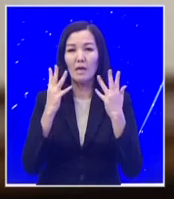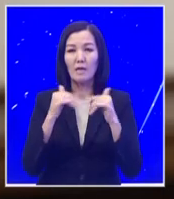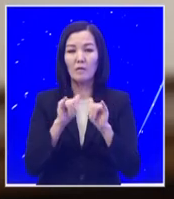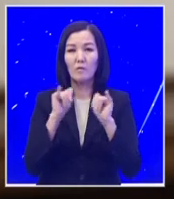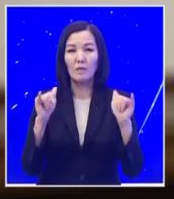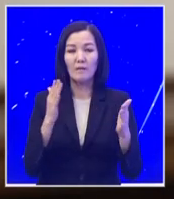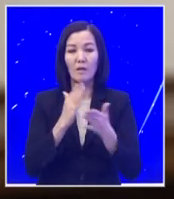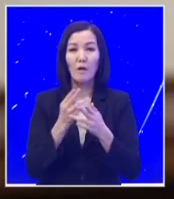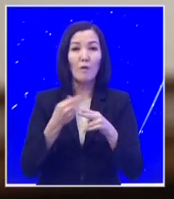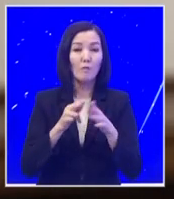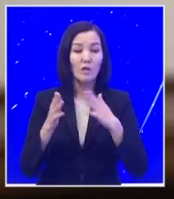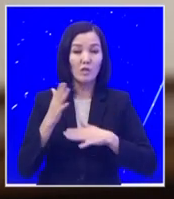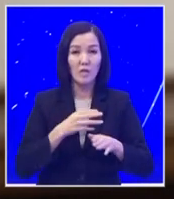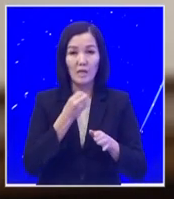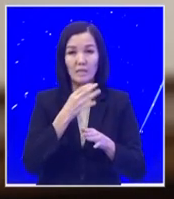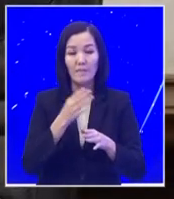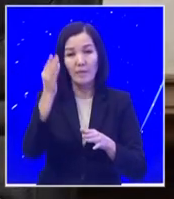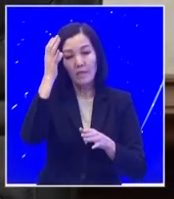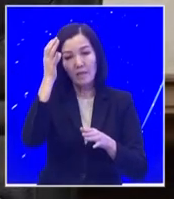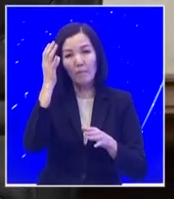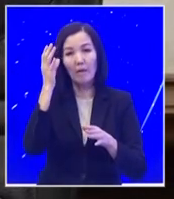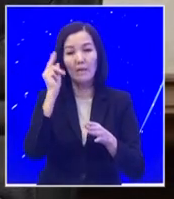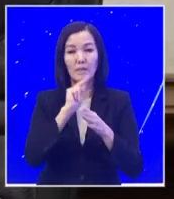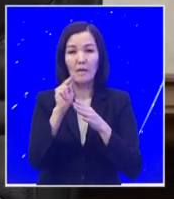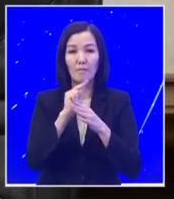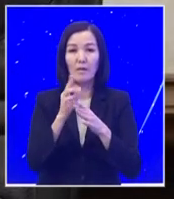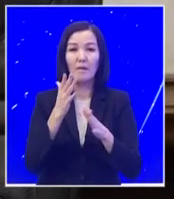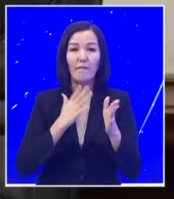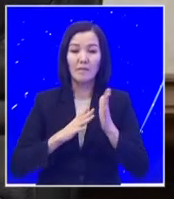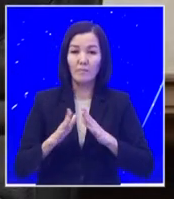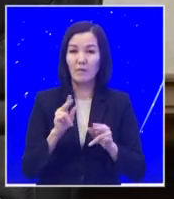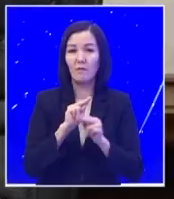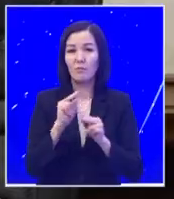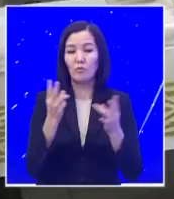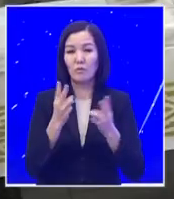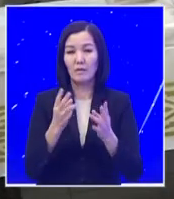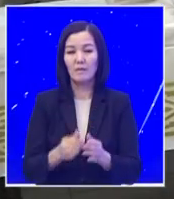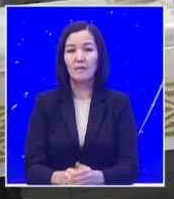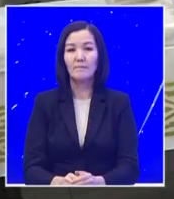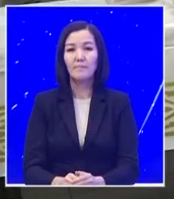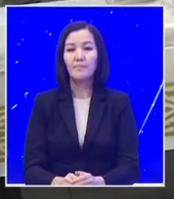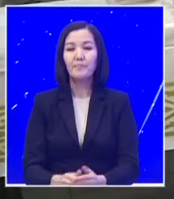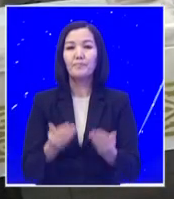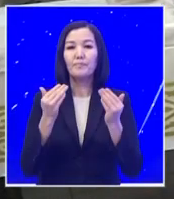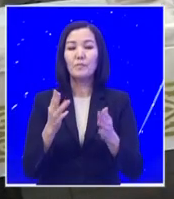Бұл әрине қуанышты. Сапалы біліммен қатар саналы тәрбие де беру біздің міндет. Бүгінде